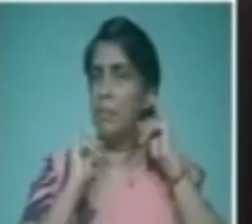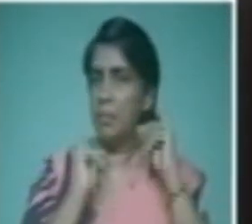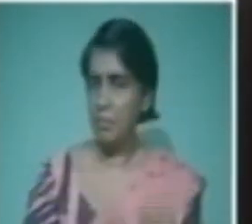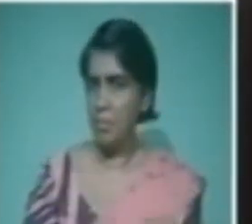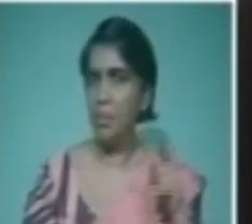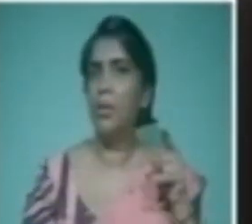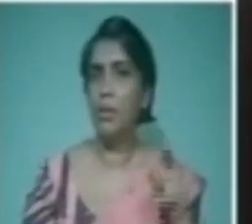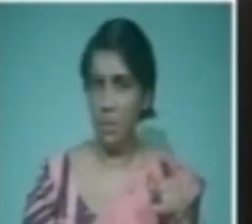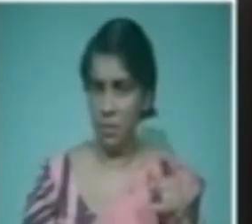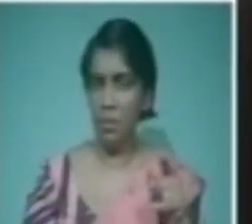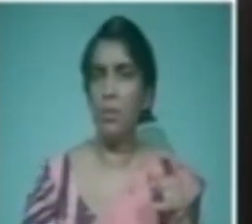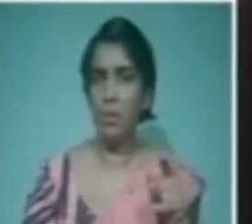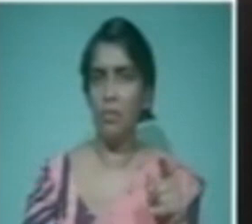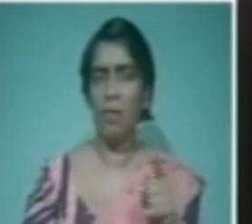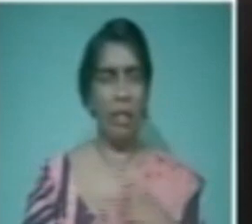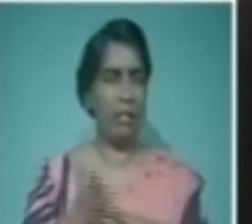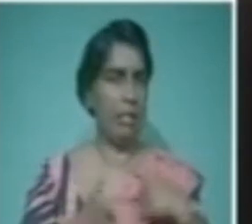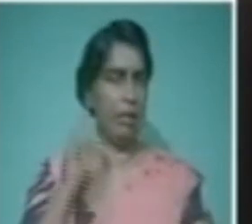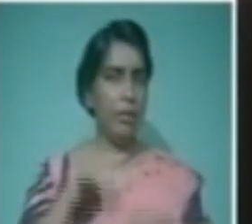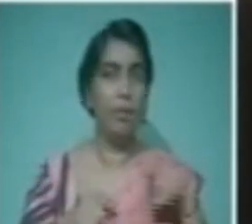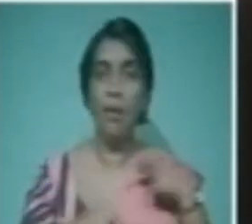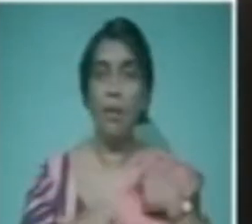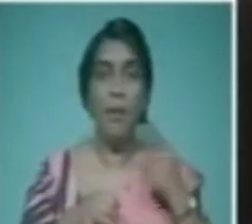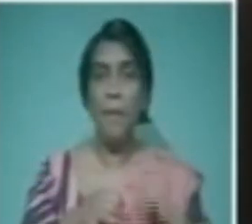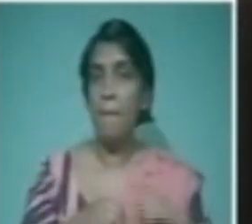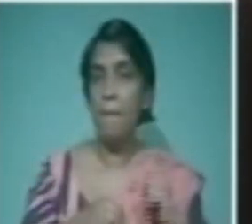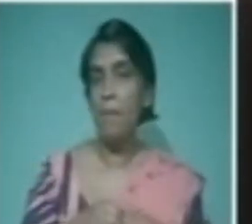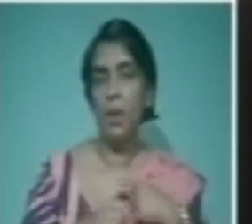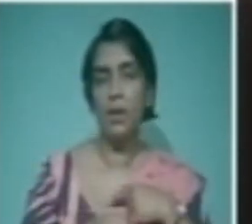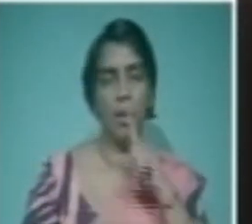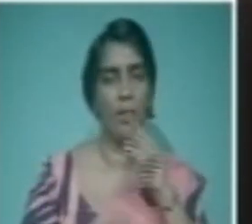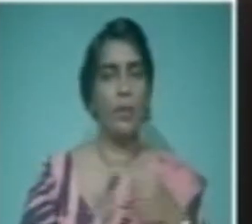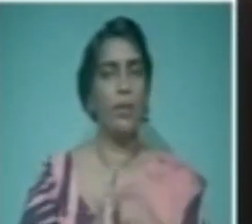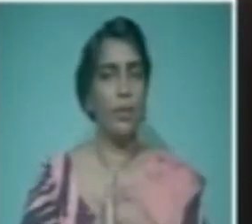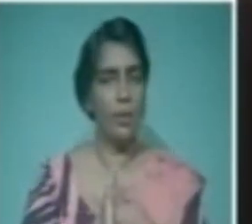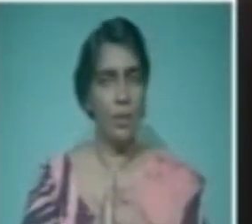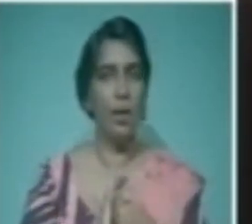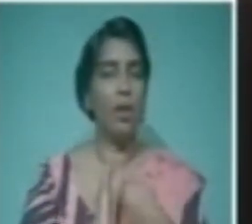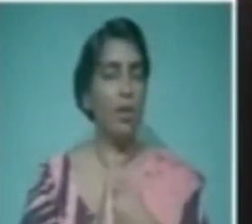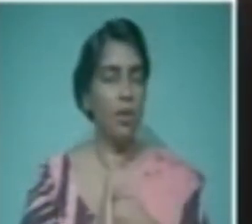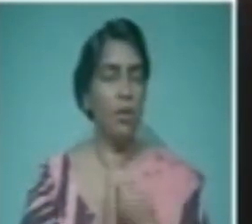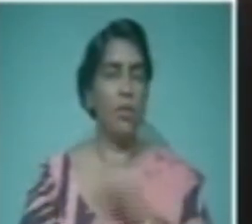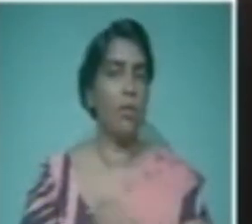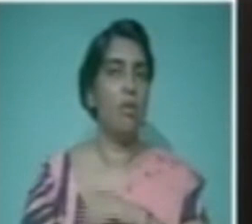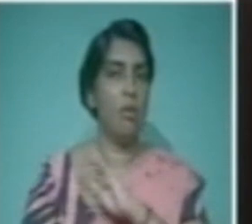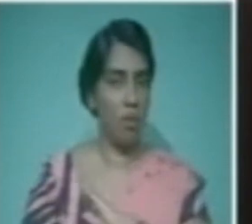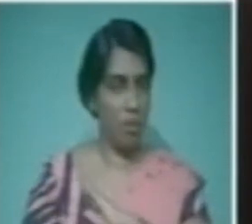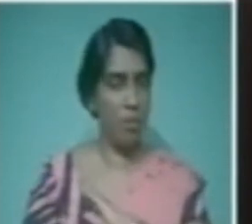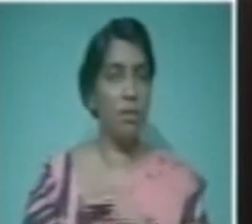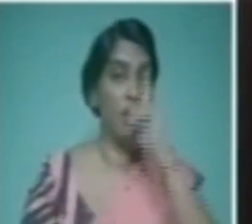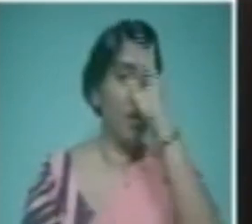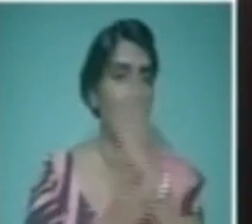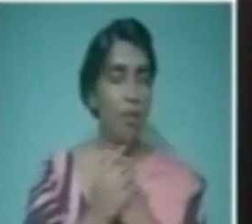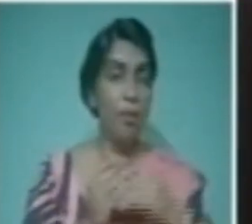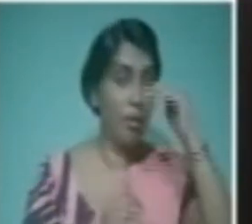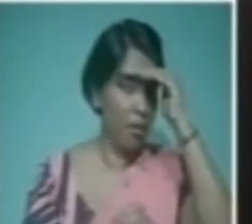පට්ටවේ නීච දේශපාලනය නිසා අපි මේ ප්‍රශ්නේ ඉදිරිපත් කරන්න ගරු කතානායකතුමනි ගෞරවනීය මහා සංඝරත්නයත් ආගමික